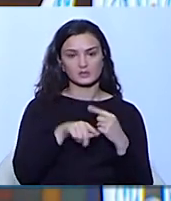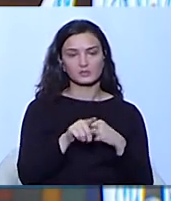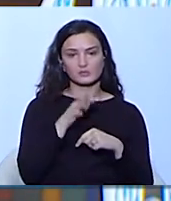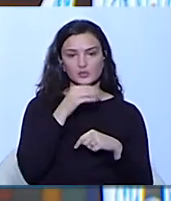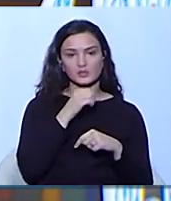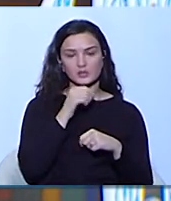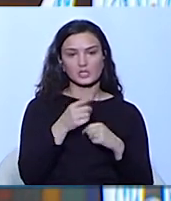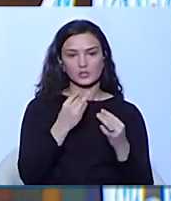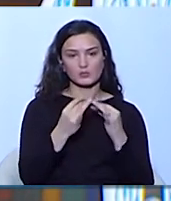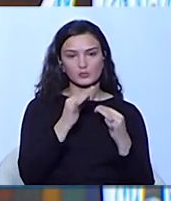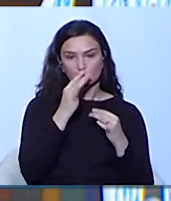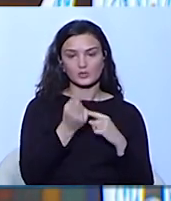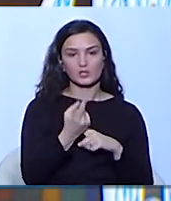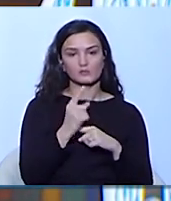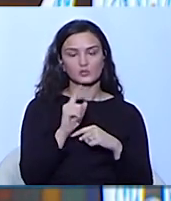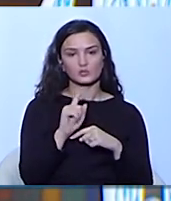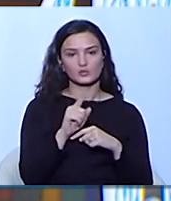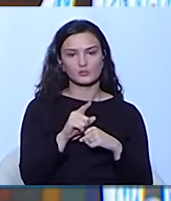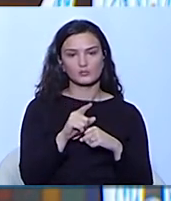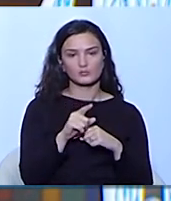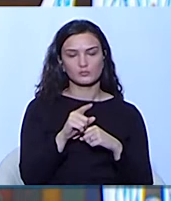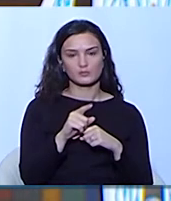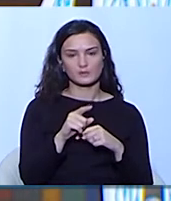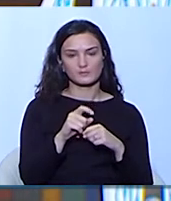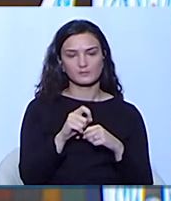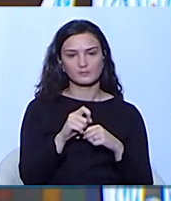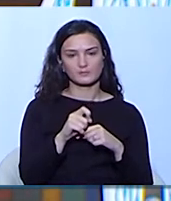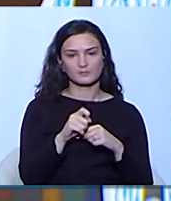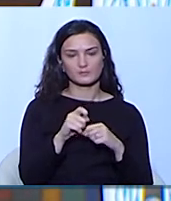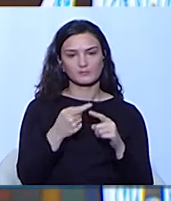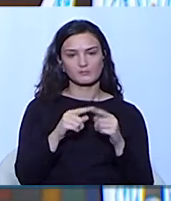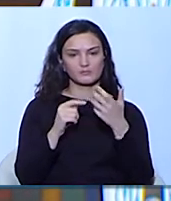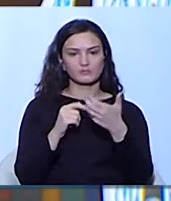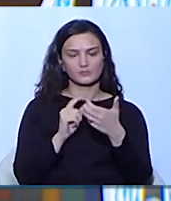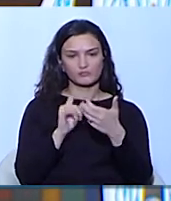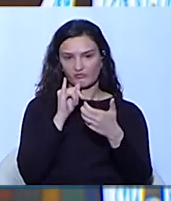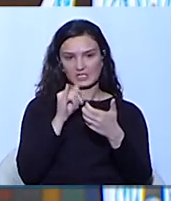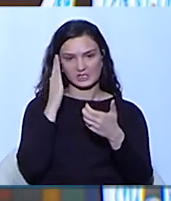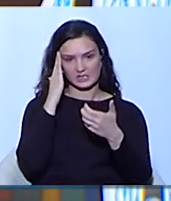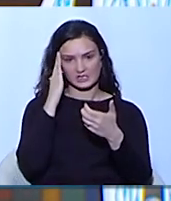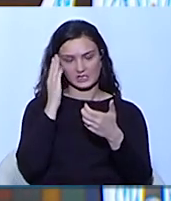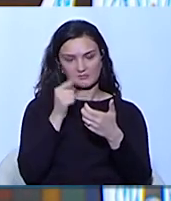ამასობაში მოზარდთან გასაუბრების დროს აღმოჩნდეს, რომ უჭირავს, ასე ვთქვათ, მოწყობილობა, იმიტომ რომ ვერ იძინებს. ეს ძალიან მნიშვნელოვანია.